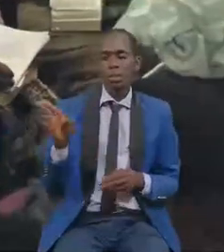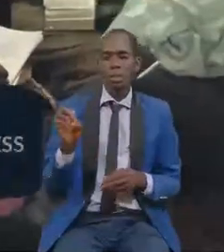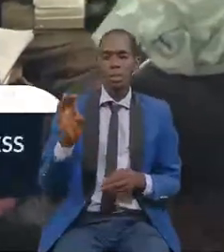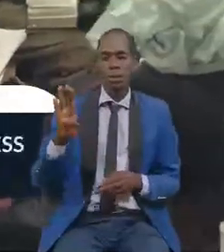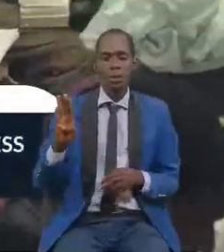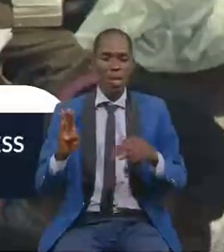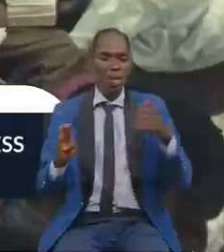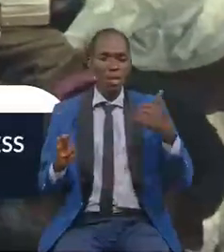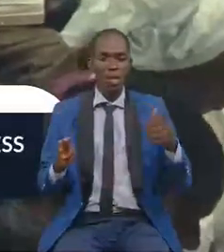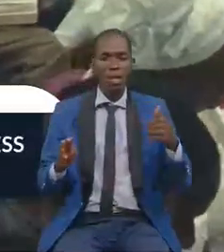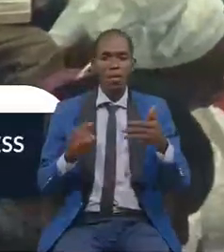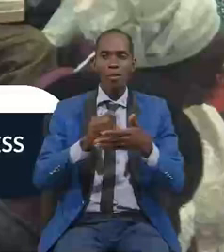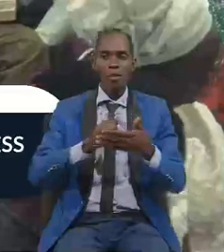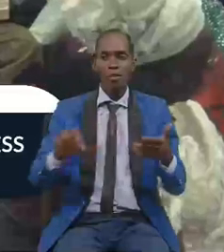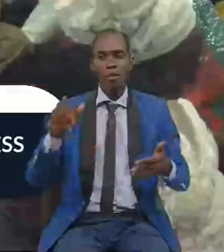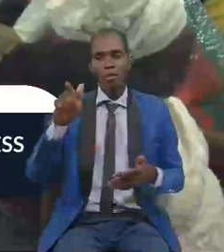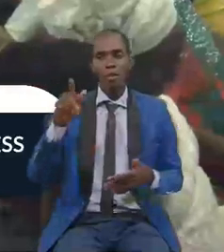rétrograde.